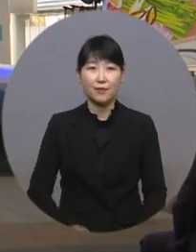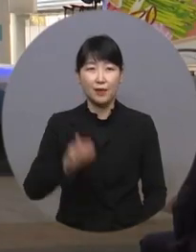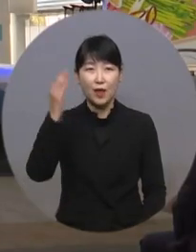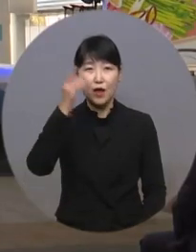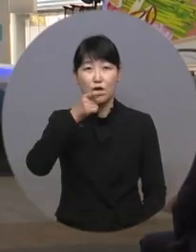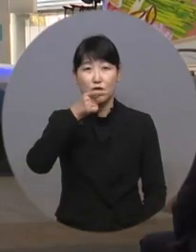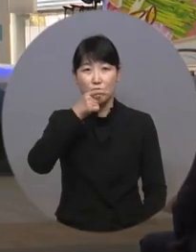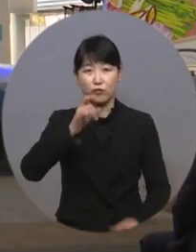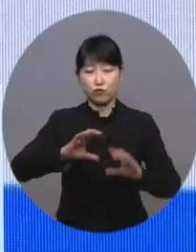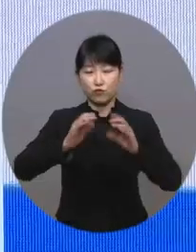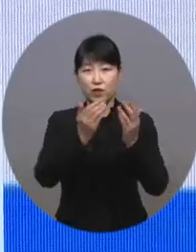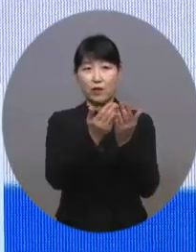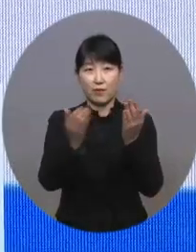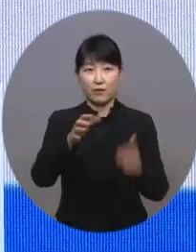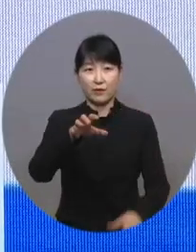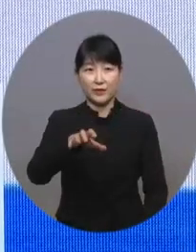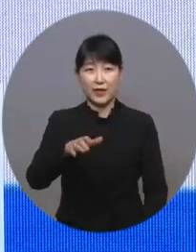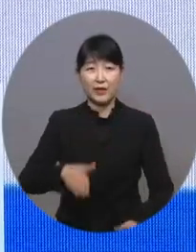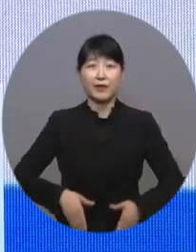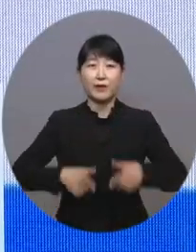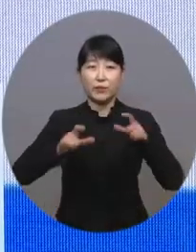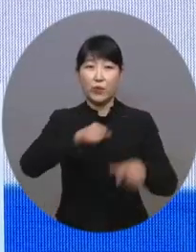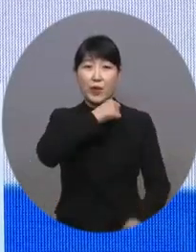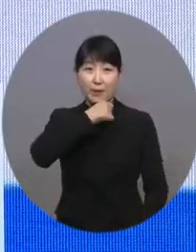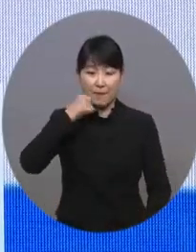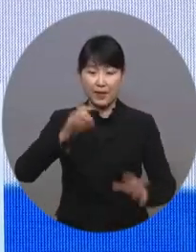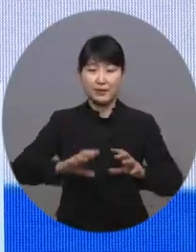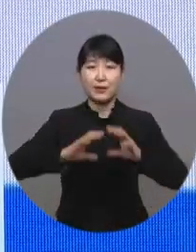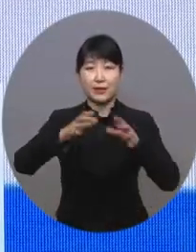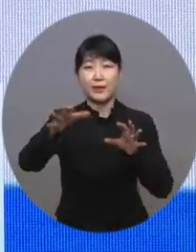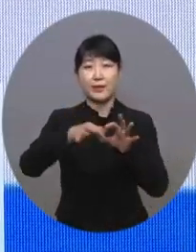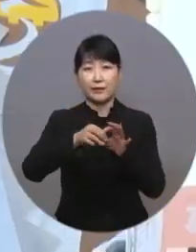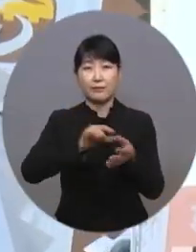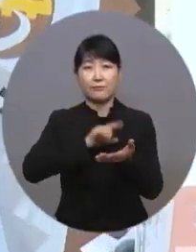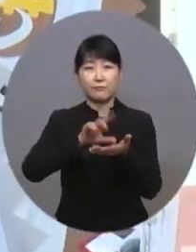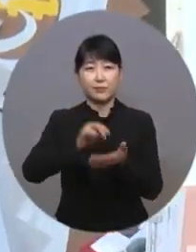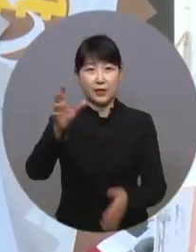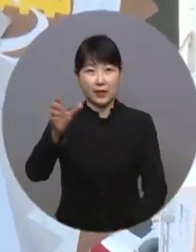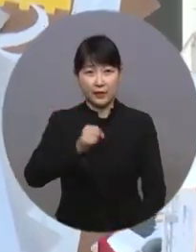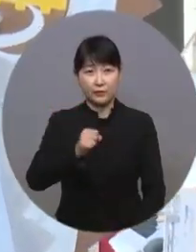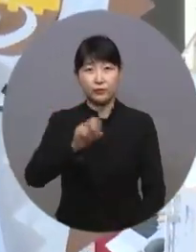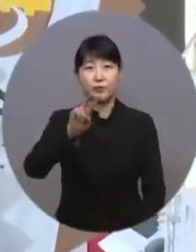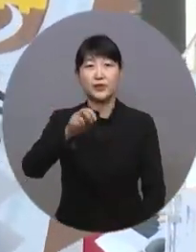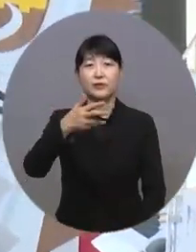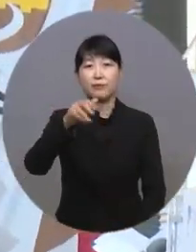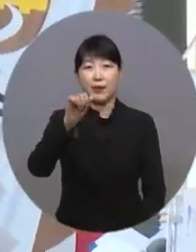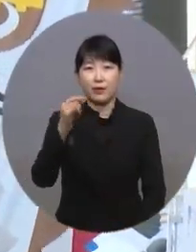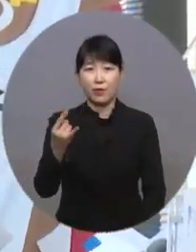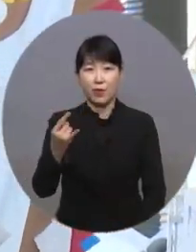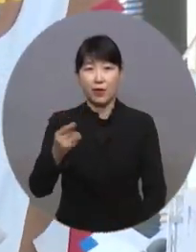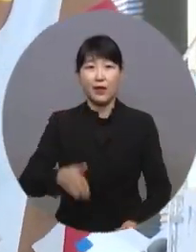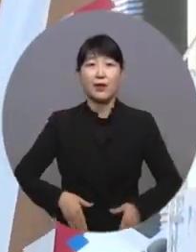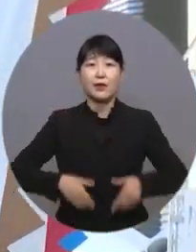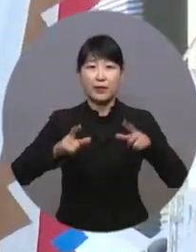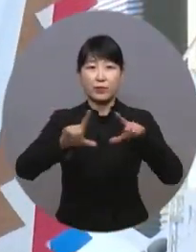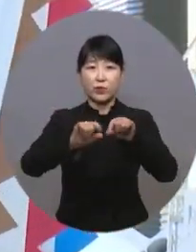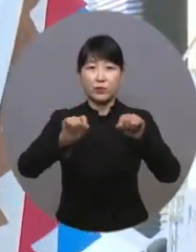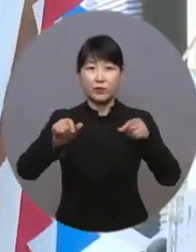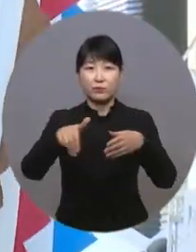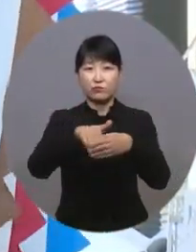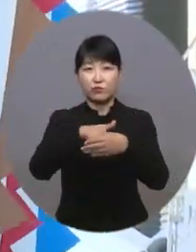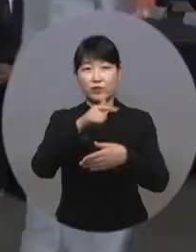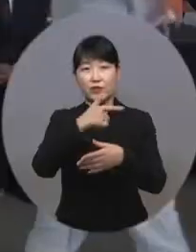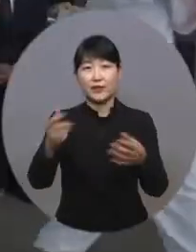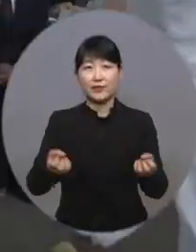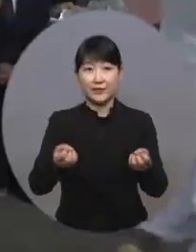세계 박람회장에서 남도에만 세계를 있다라는 주제로 열린 제28회 남도 음식문화 큰